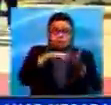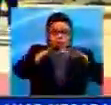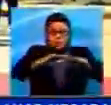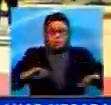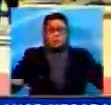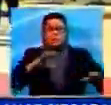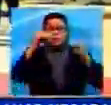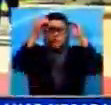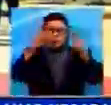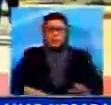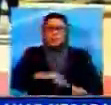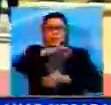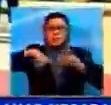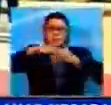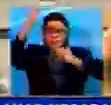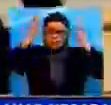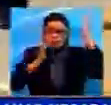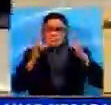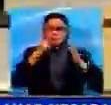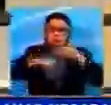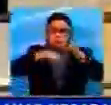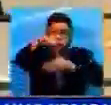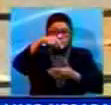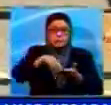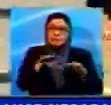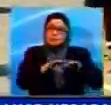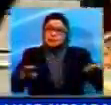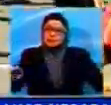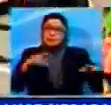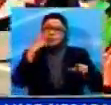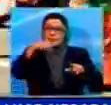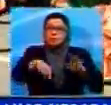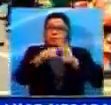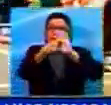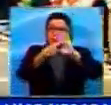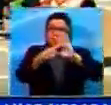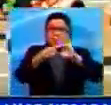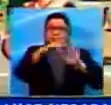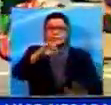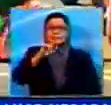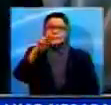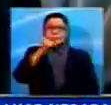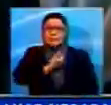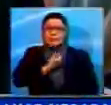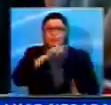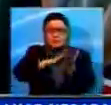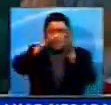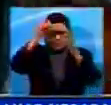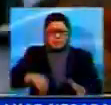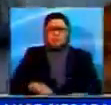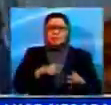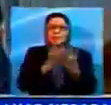program berkenaan juga platform terbaik dalam memantapkan jati diri pelajar melalui pelbagai aktiviti daripada